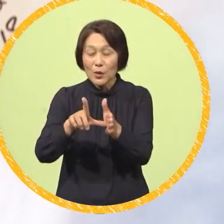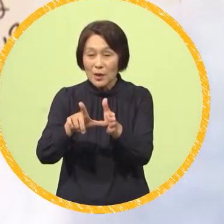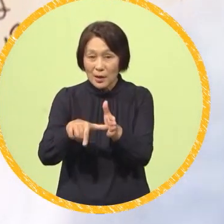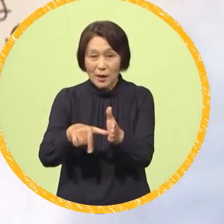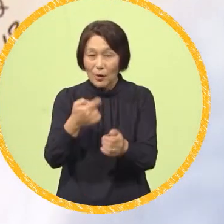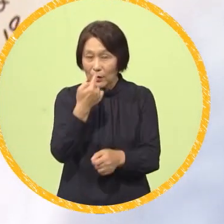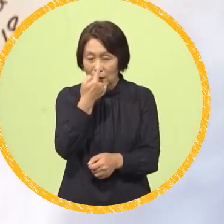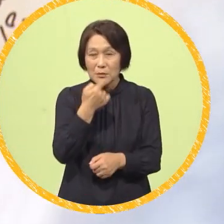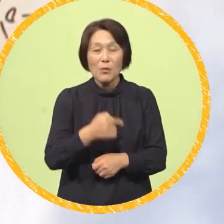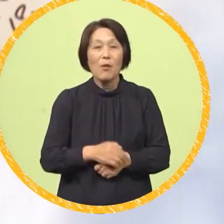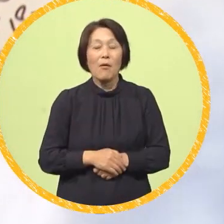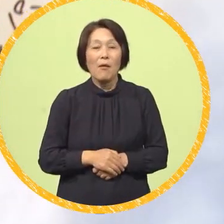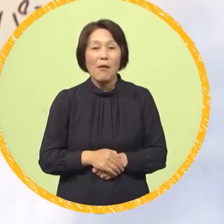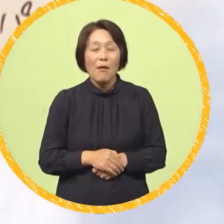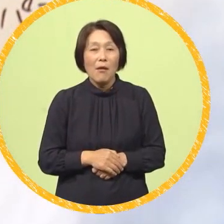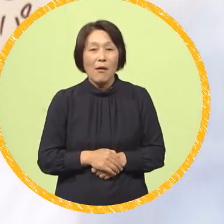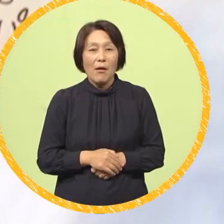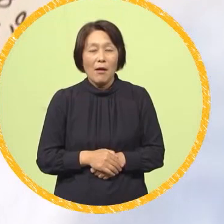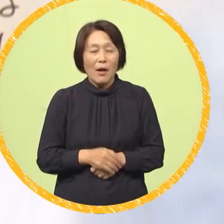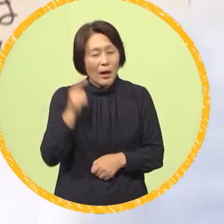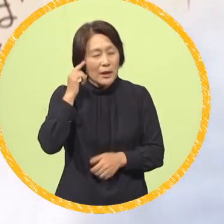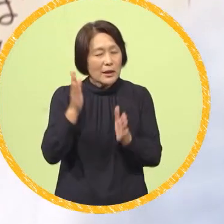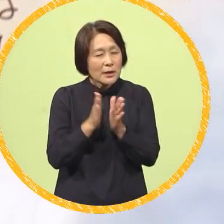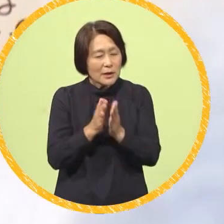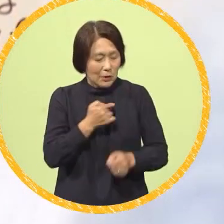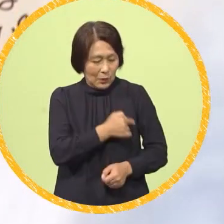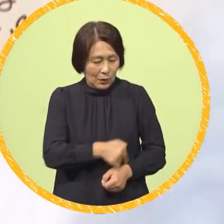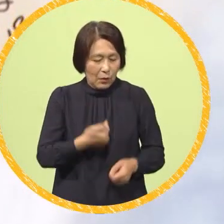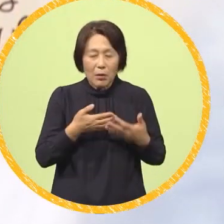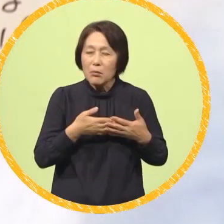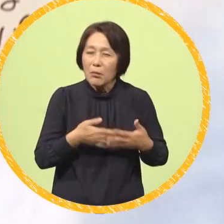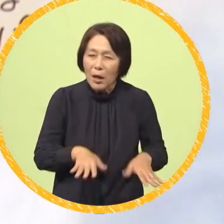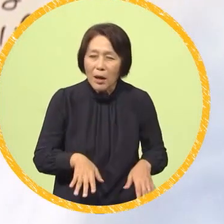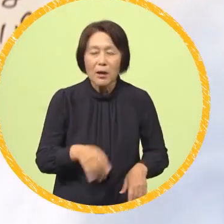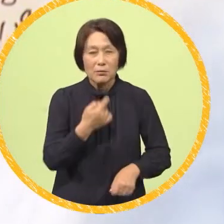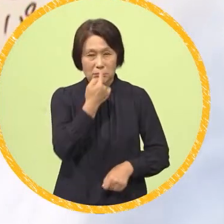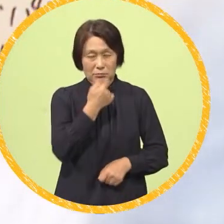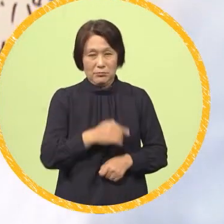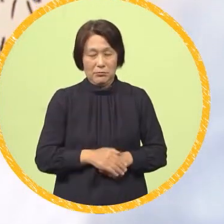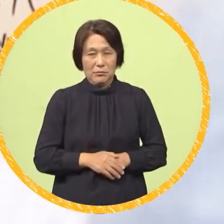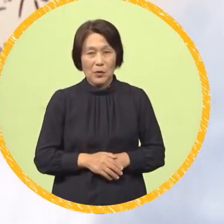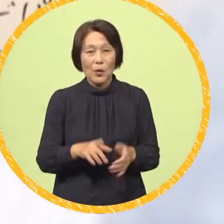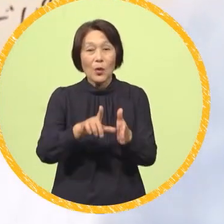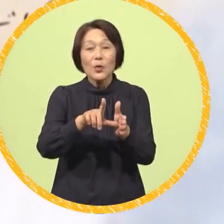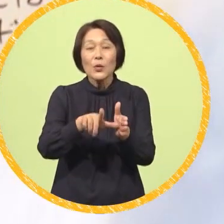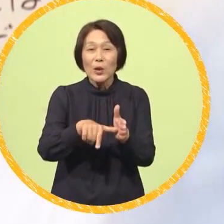どこう精神的にちょっと弱っていた